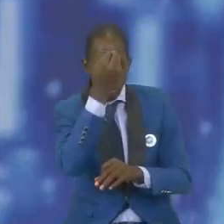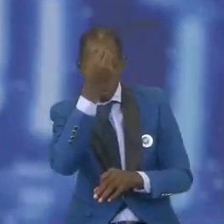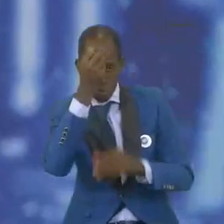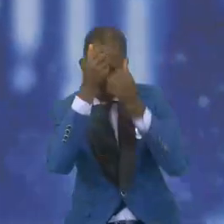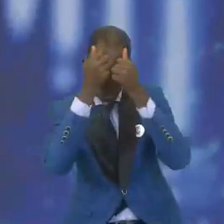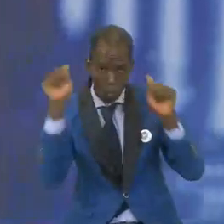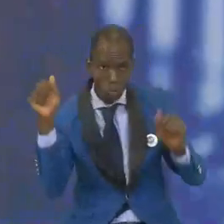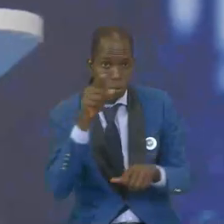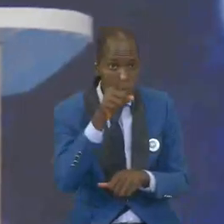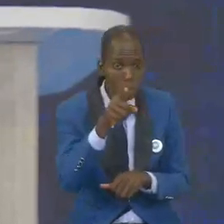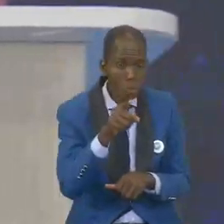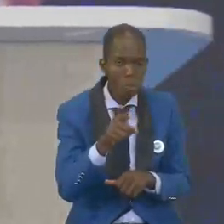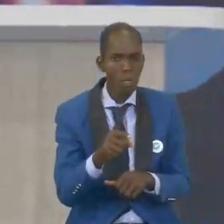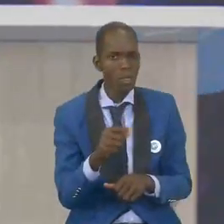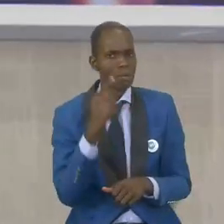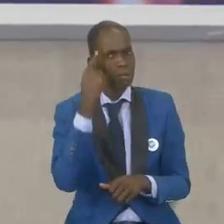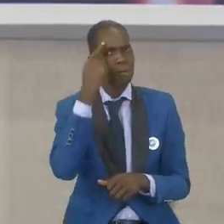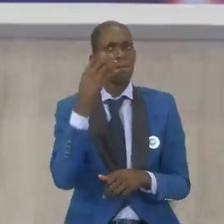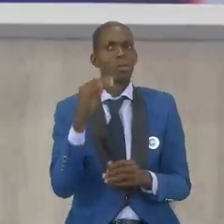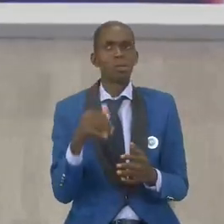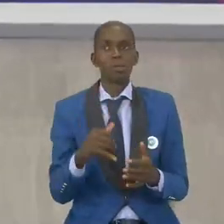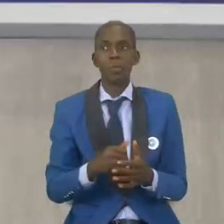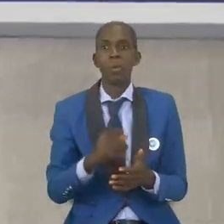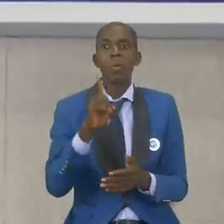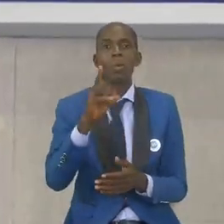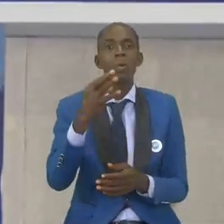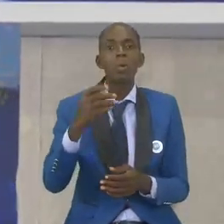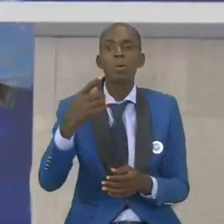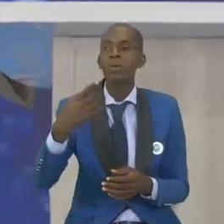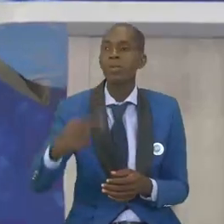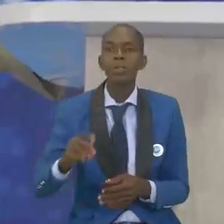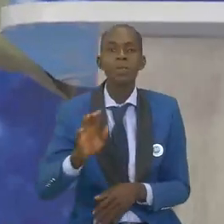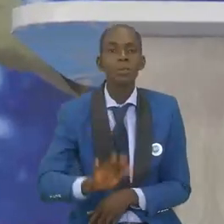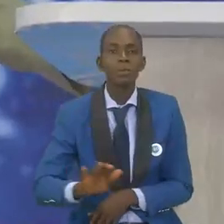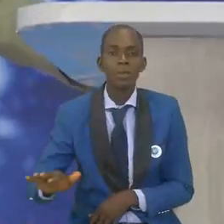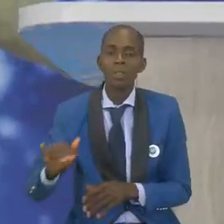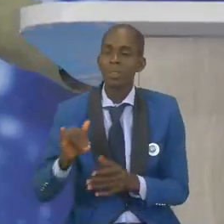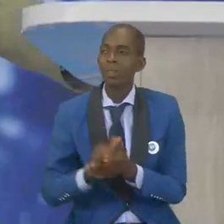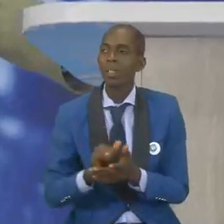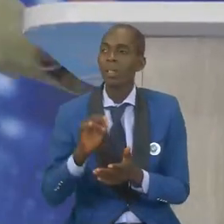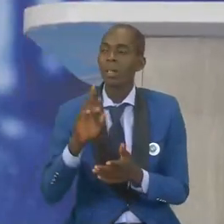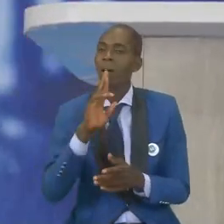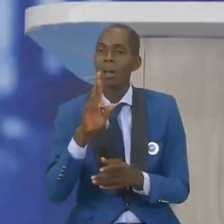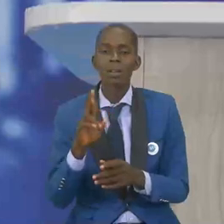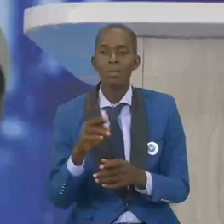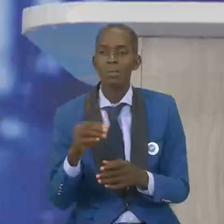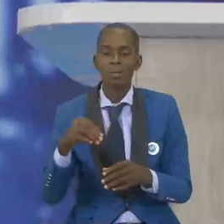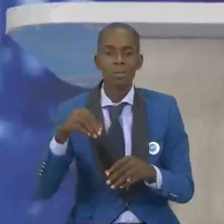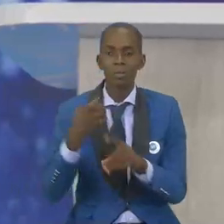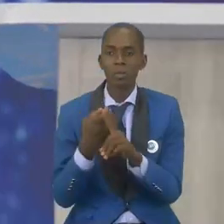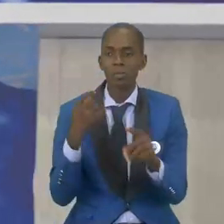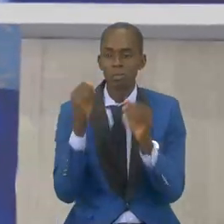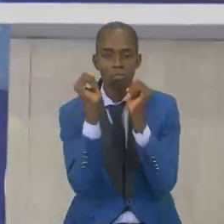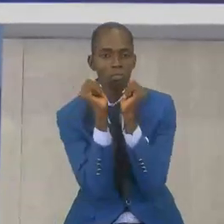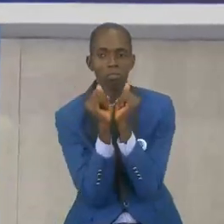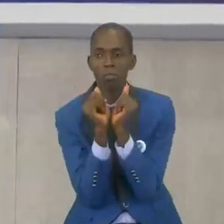Même si quelqu'un devait désobéir, mépriser ton édit, pense à ceci. C'est l'un